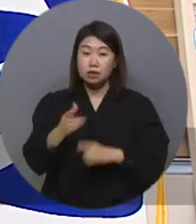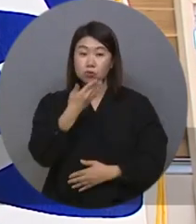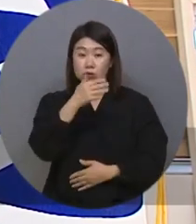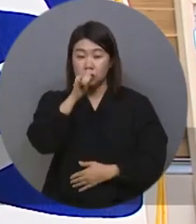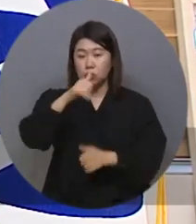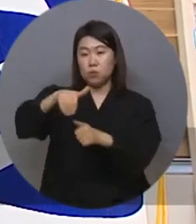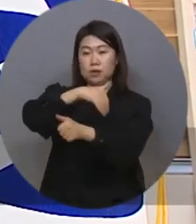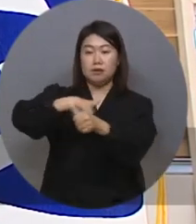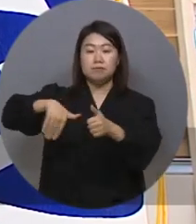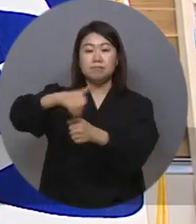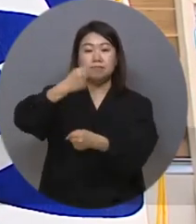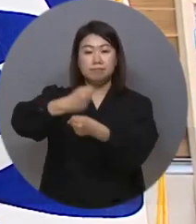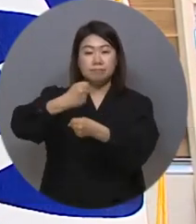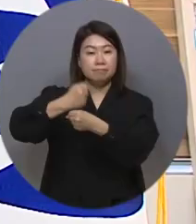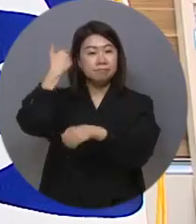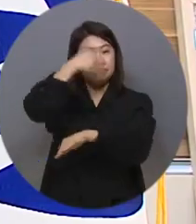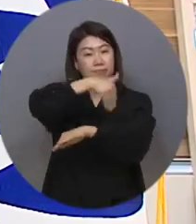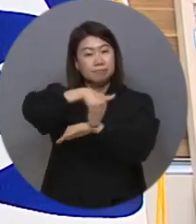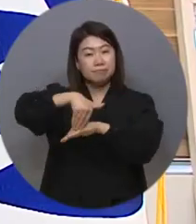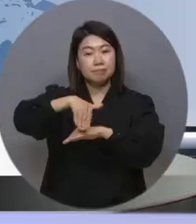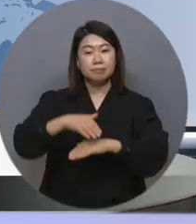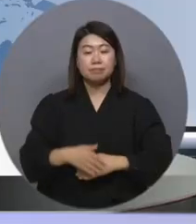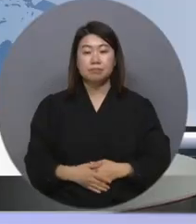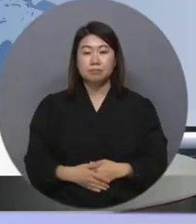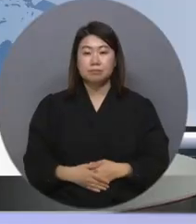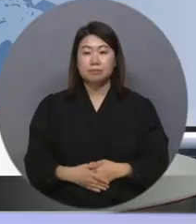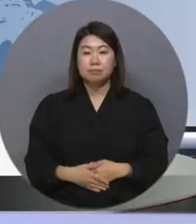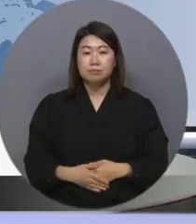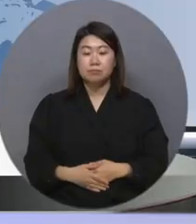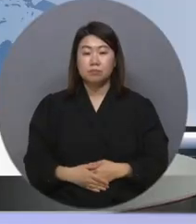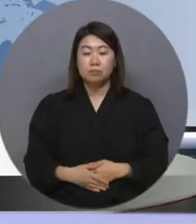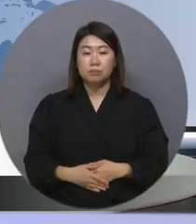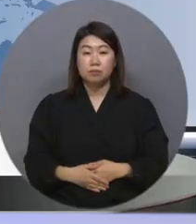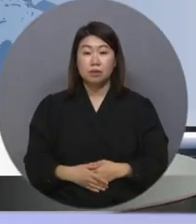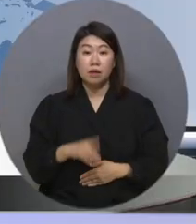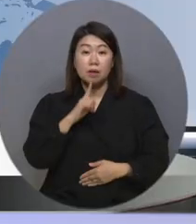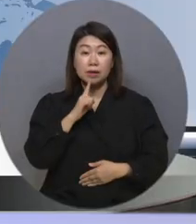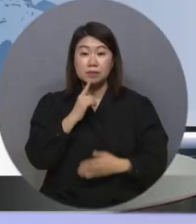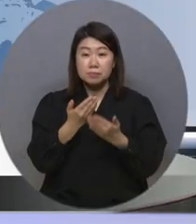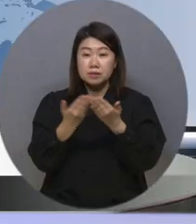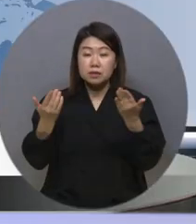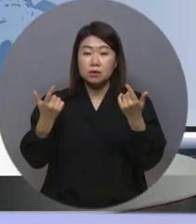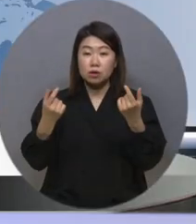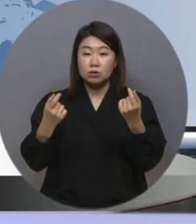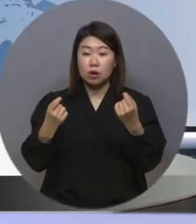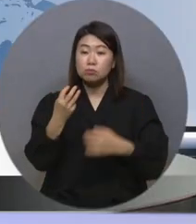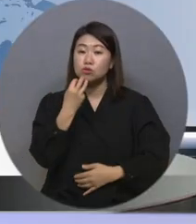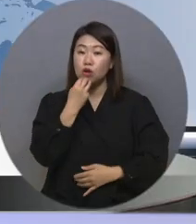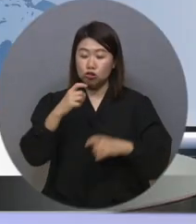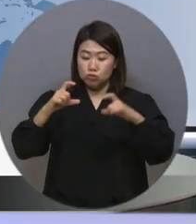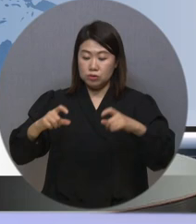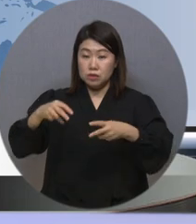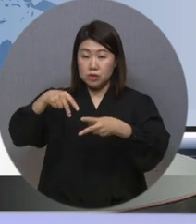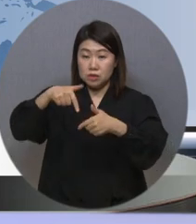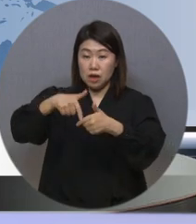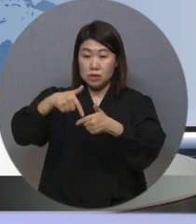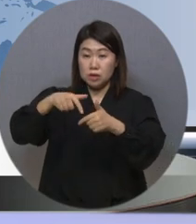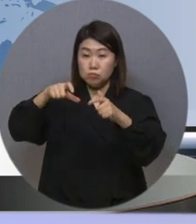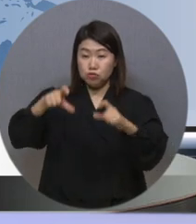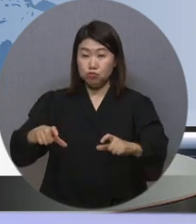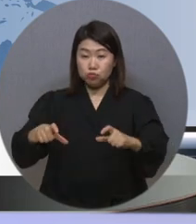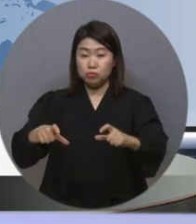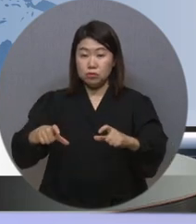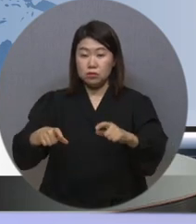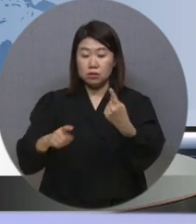환경을 조성해 나갈 계획입니다. 앞서 말씀드린 것처럼 서울시 강남구는 1인 취약 가구를